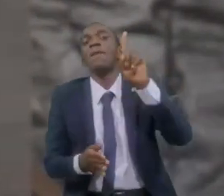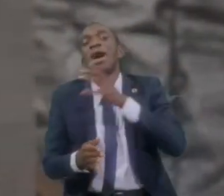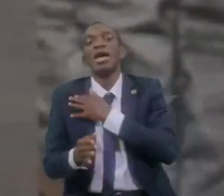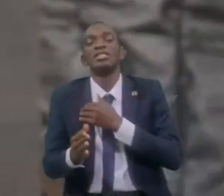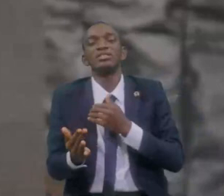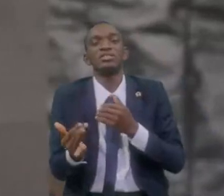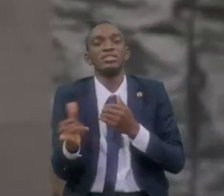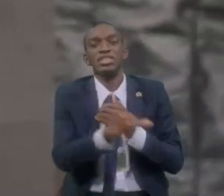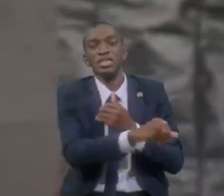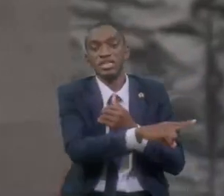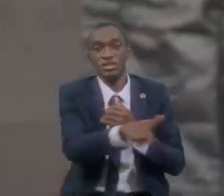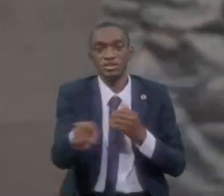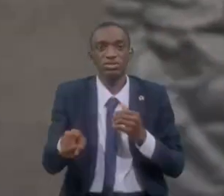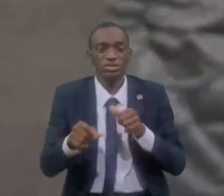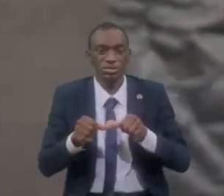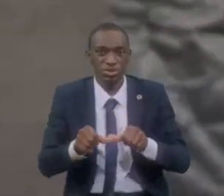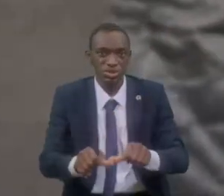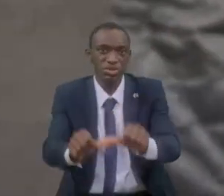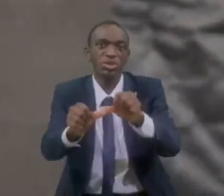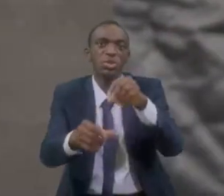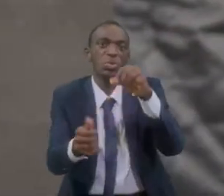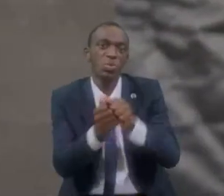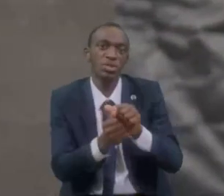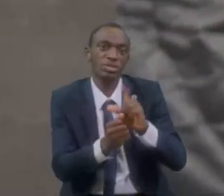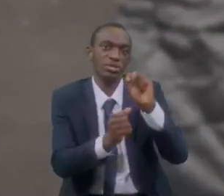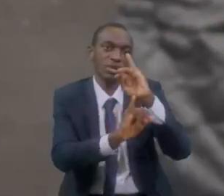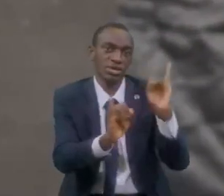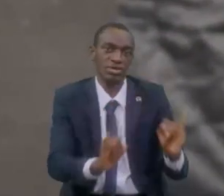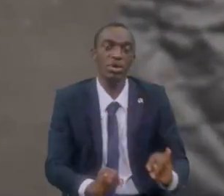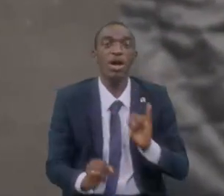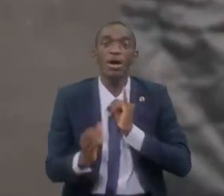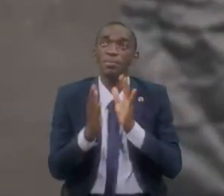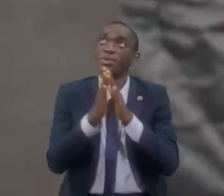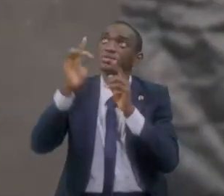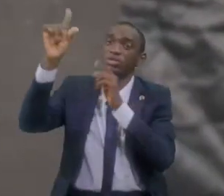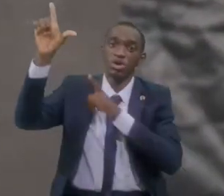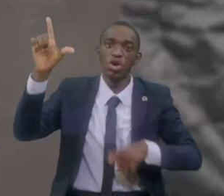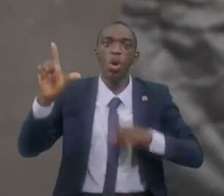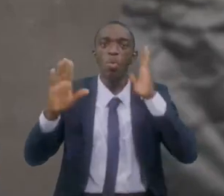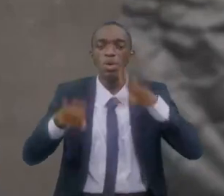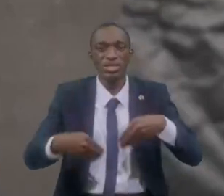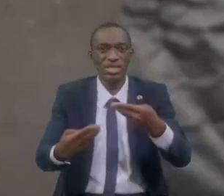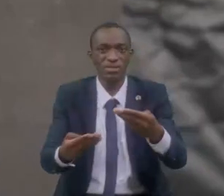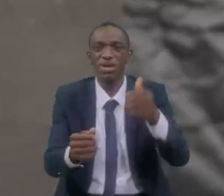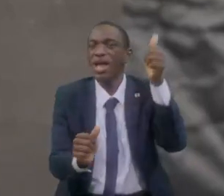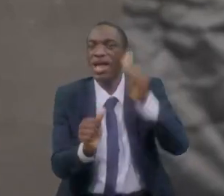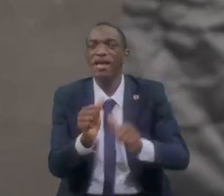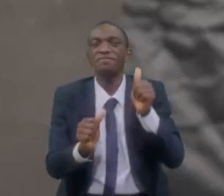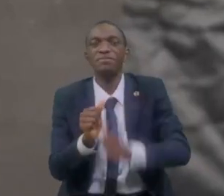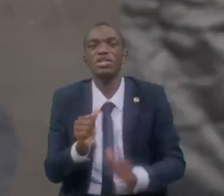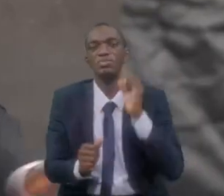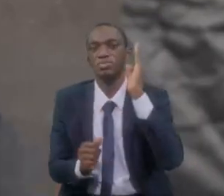Et ils continuaient avec eux. Je prie que Dieu donne à chaque pasteur,